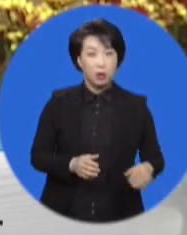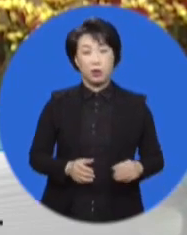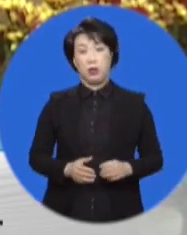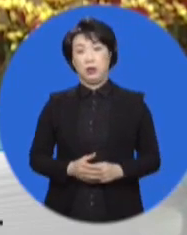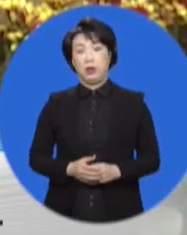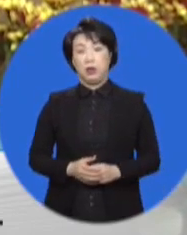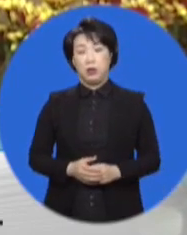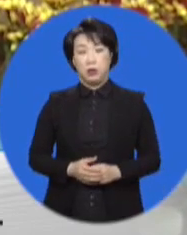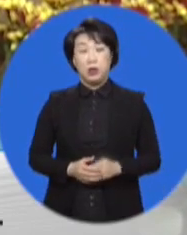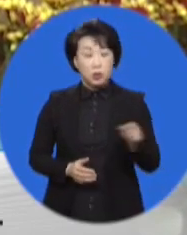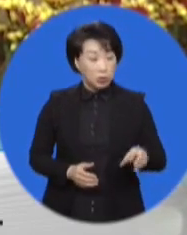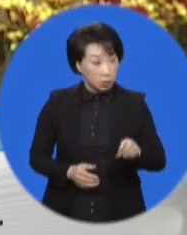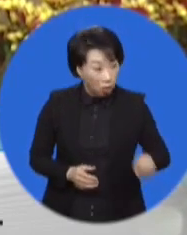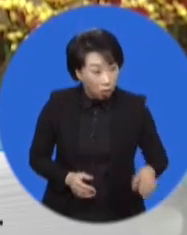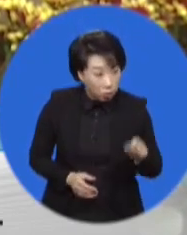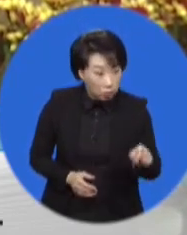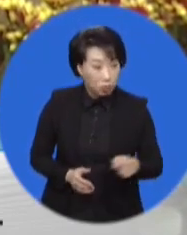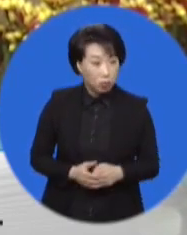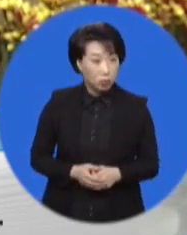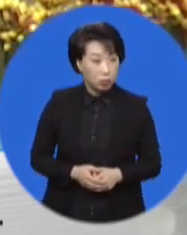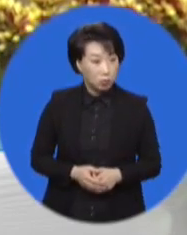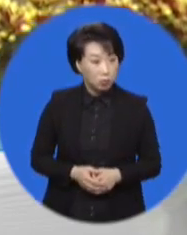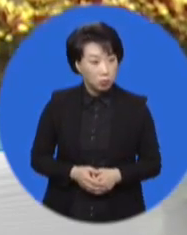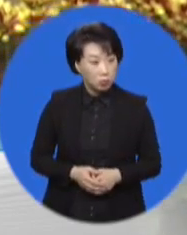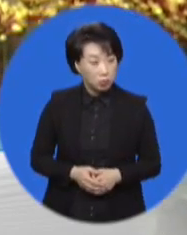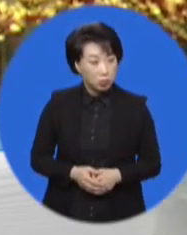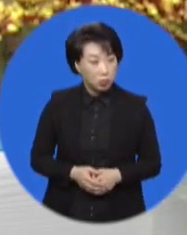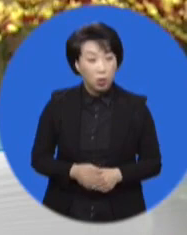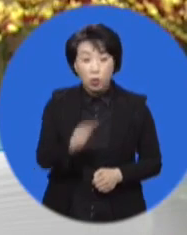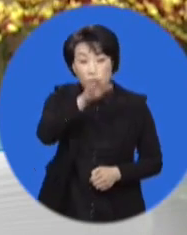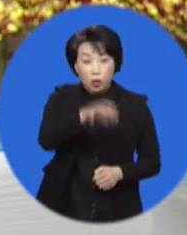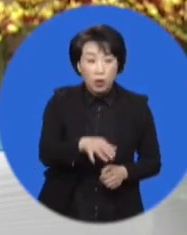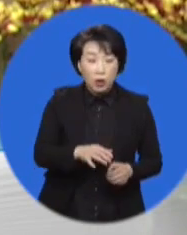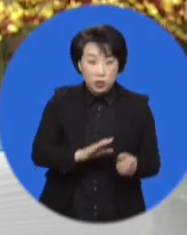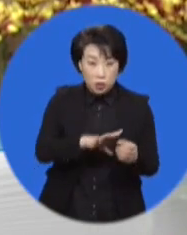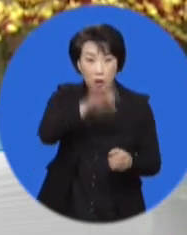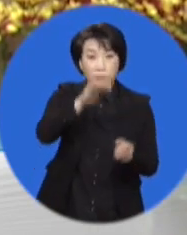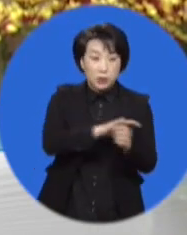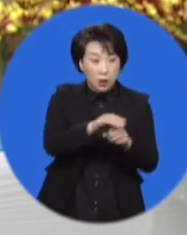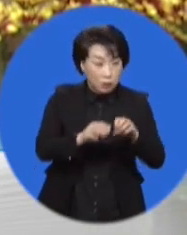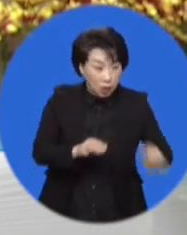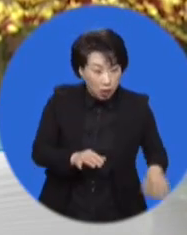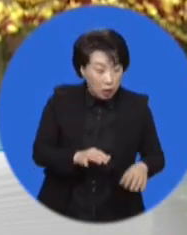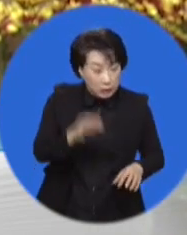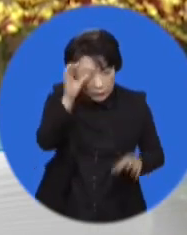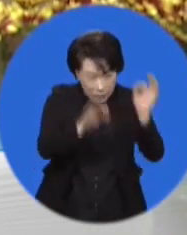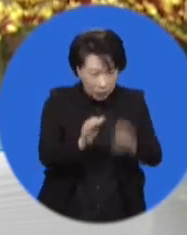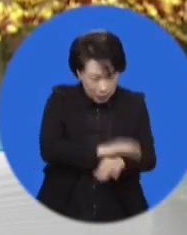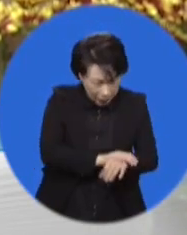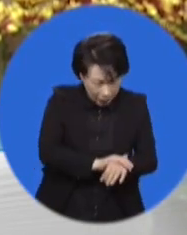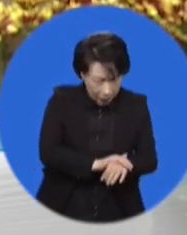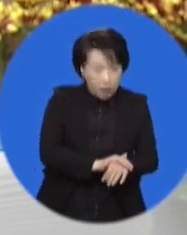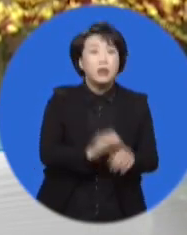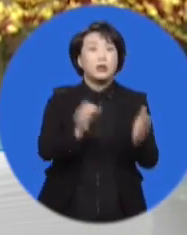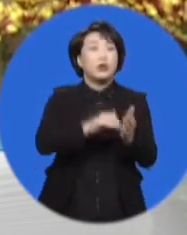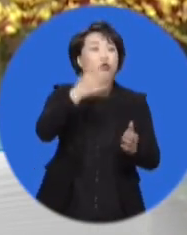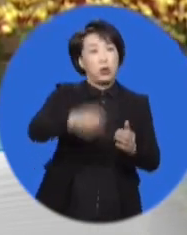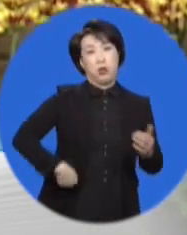놓쳤어. 잊어버렸어. 어? 어디서 떨어졌는가 잘 찾고